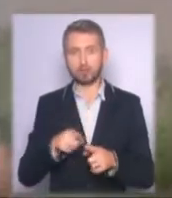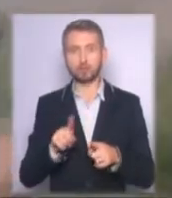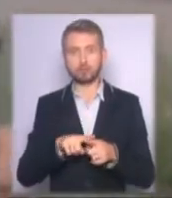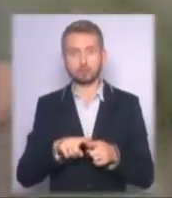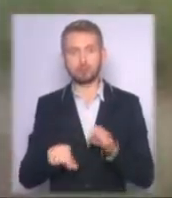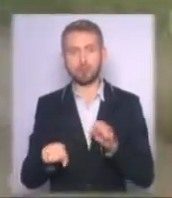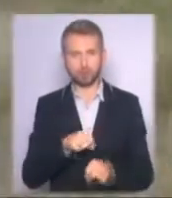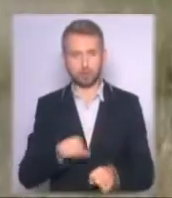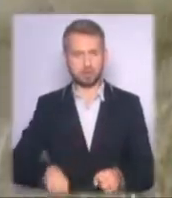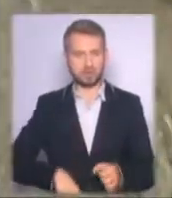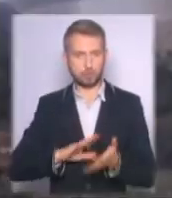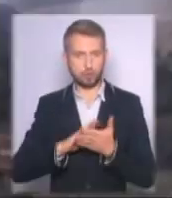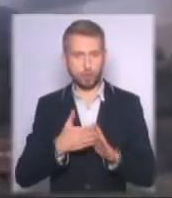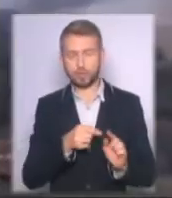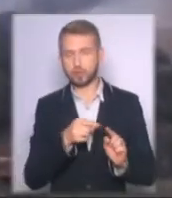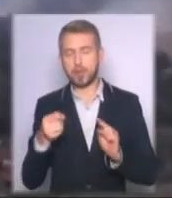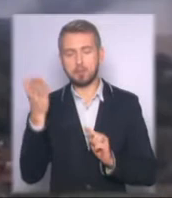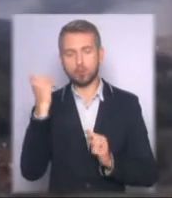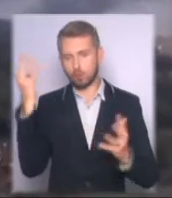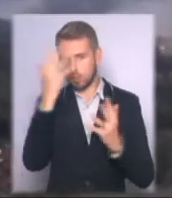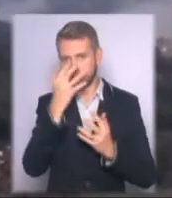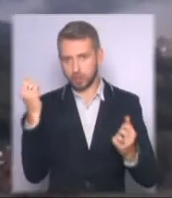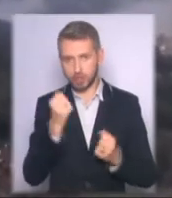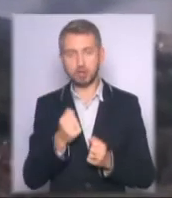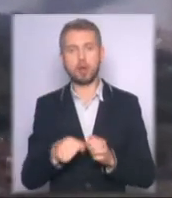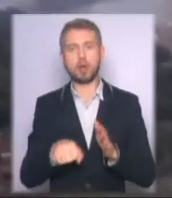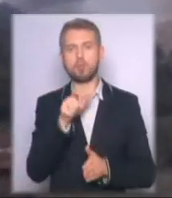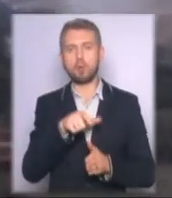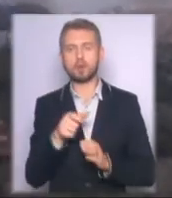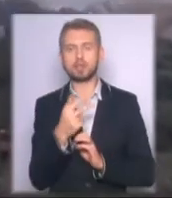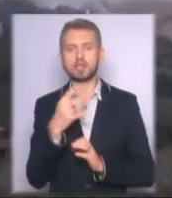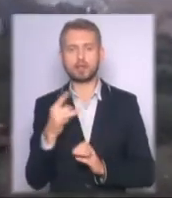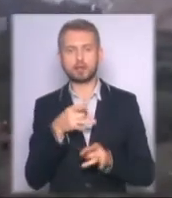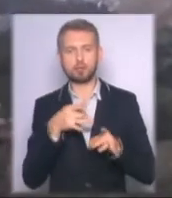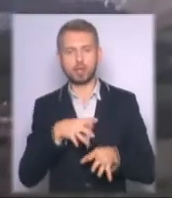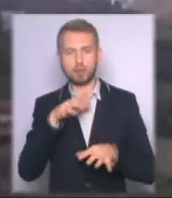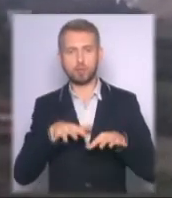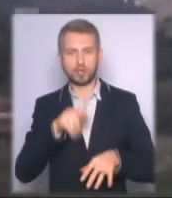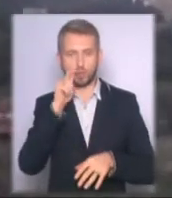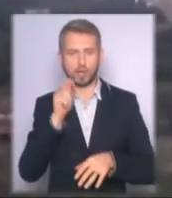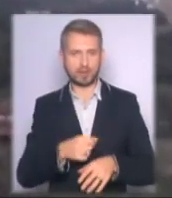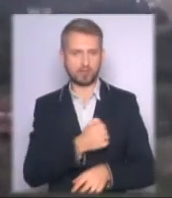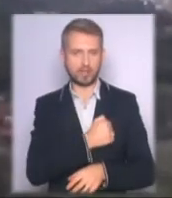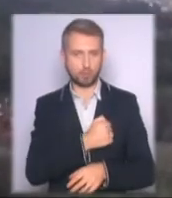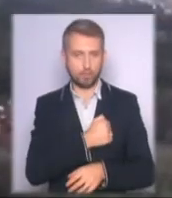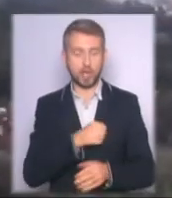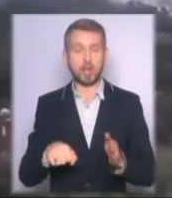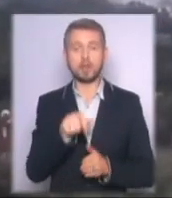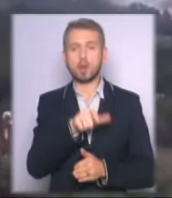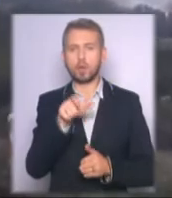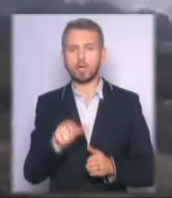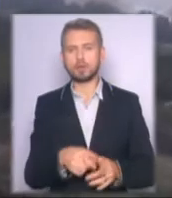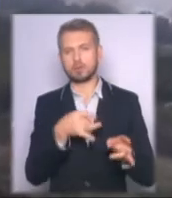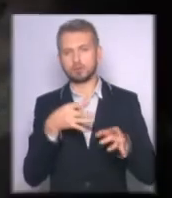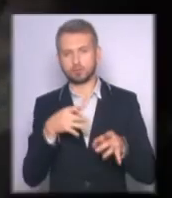домовленостей. За минулу ніч бойовики 13 разів обстріляли позиції українських військових, інформують у штабі АТО. Терористи відкривали вогонь по